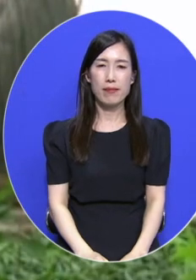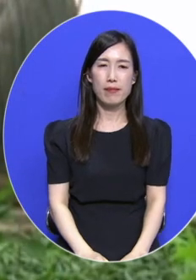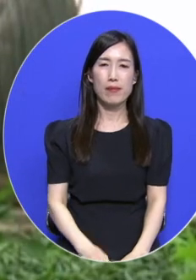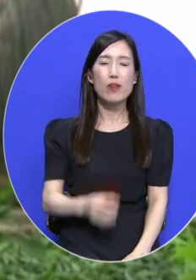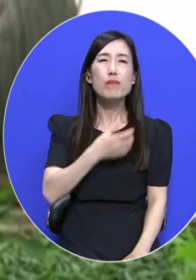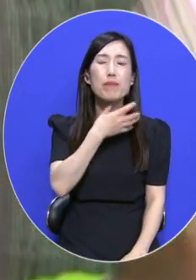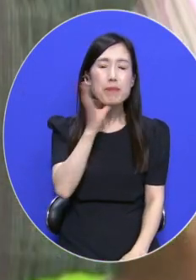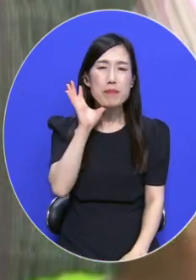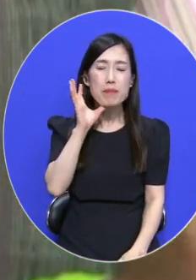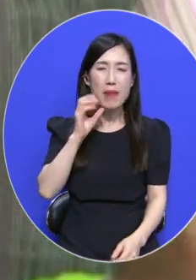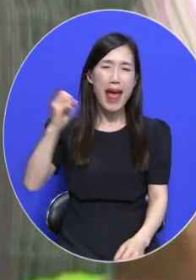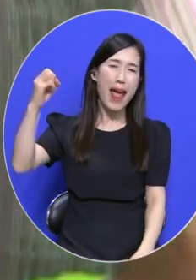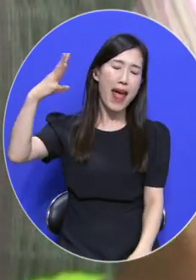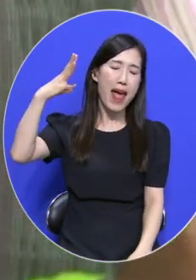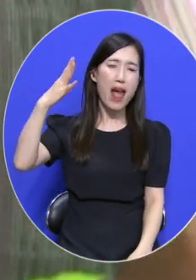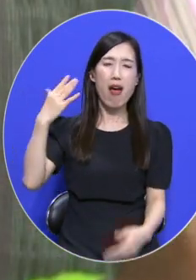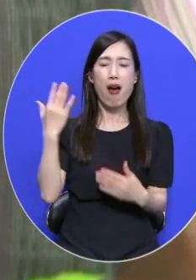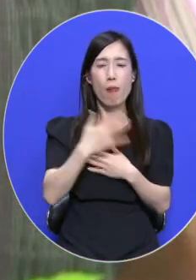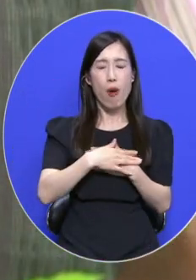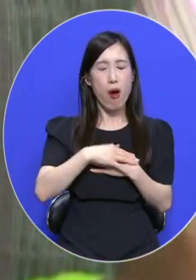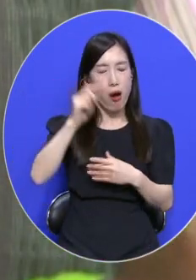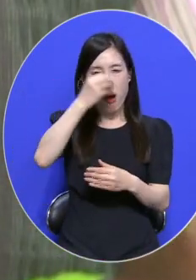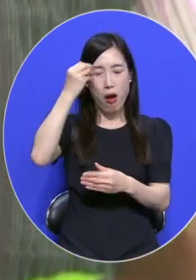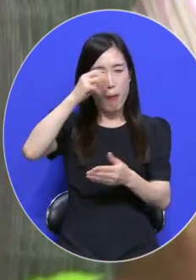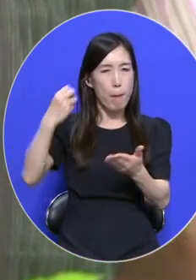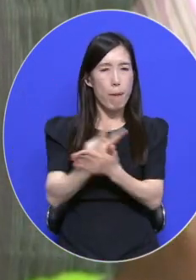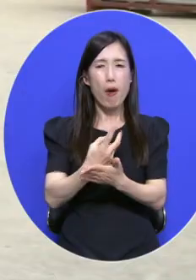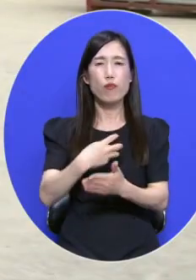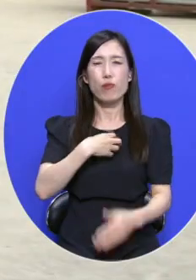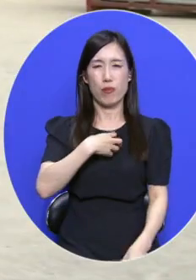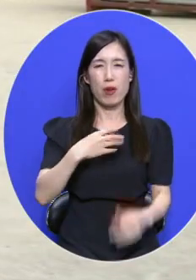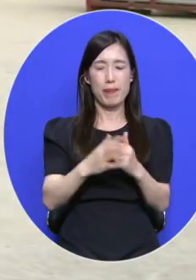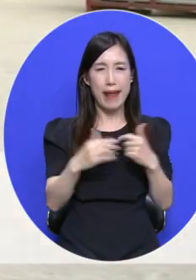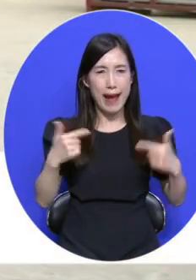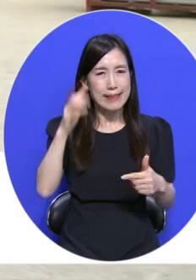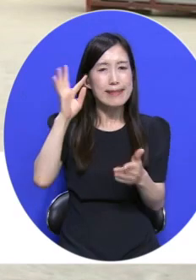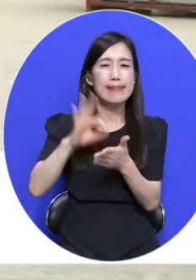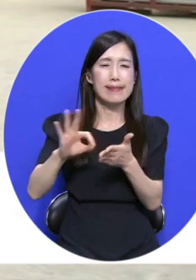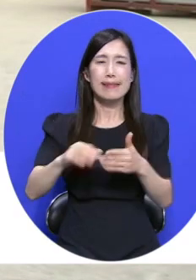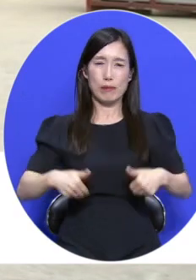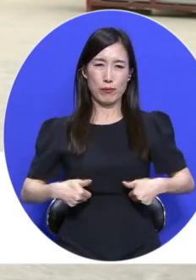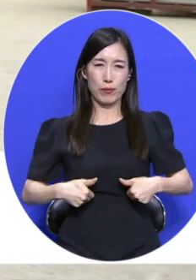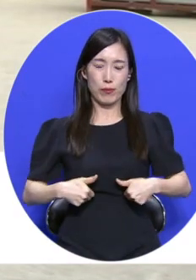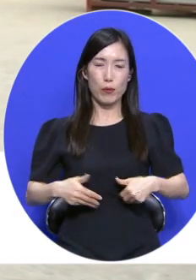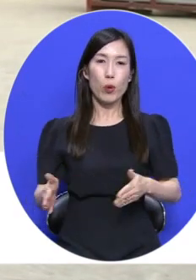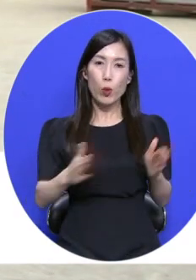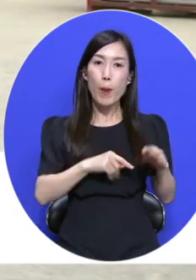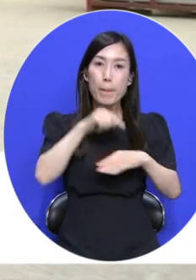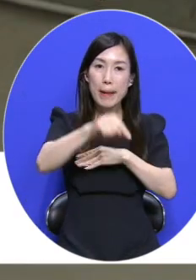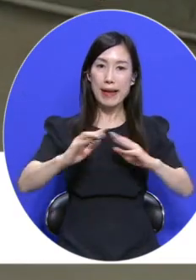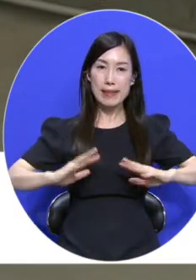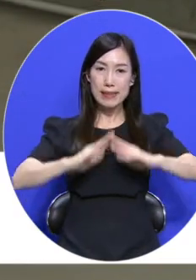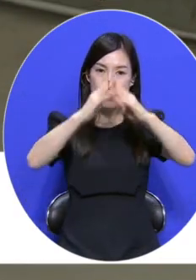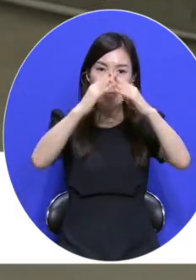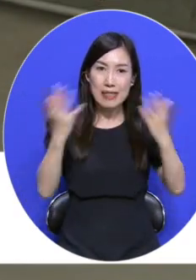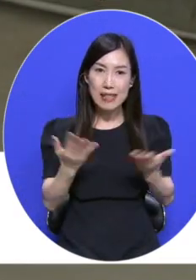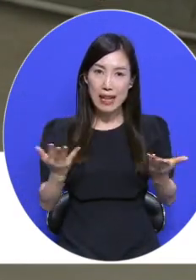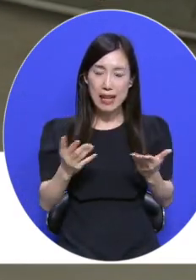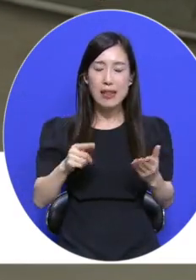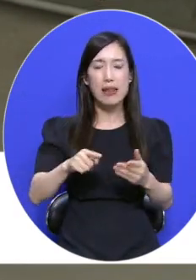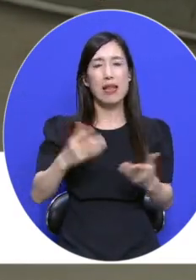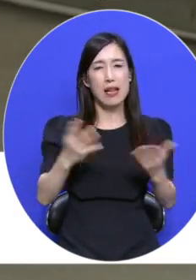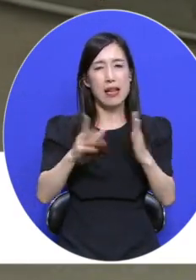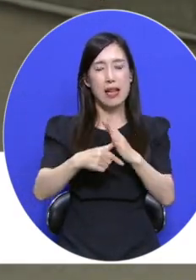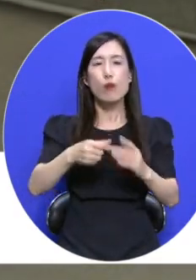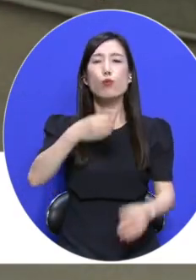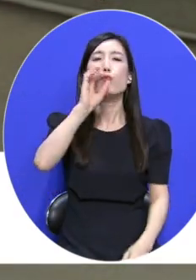취약한 고령층은 수시로 건강 상태를 살펴야 합니다. 산업 현장에선 야외 작업을 할 때 근로자들이 물을 충분히